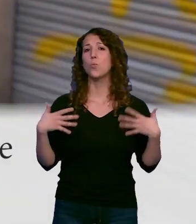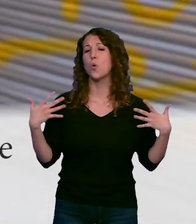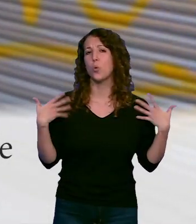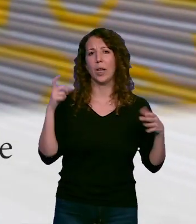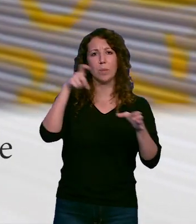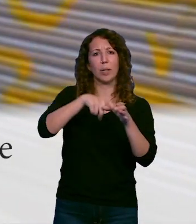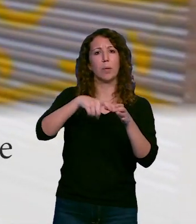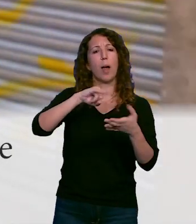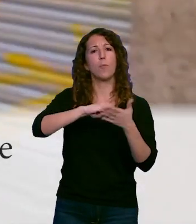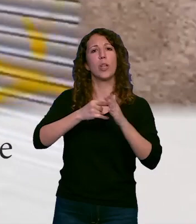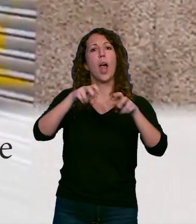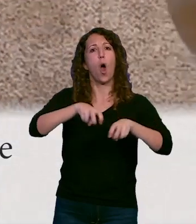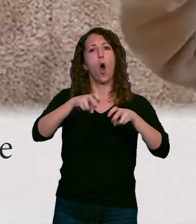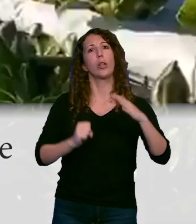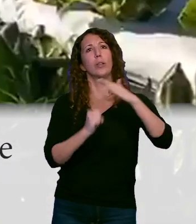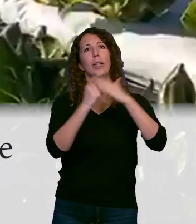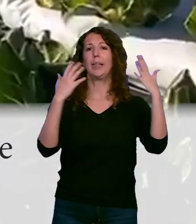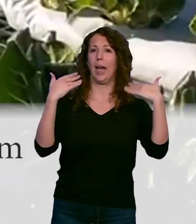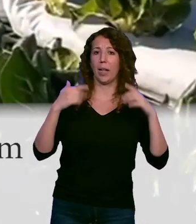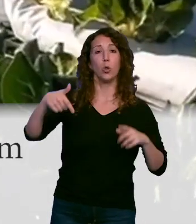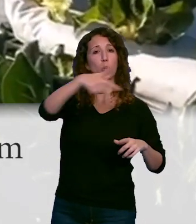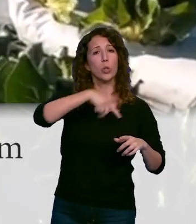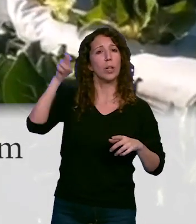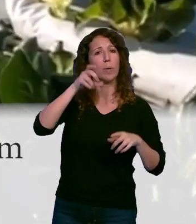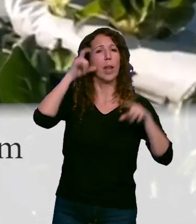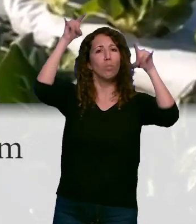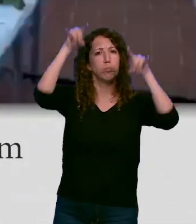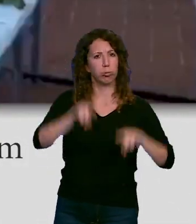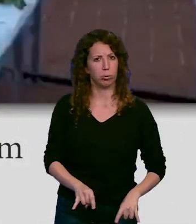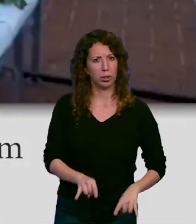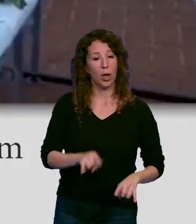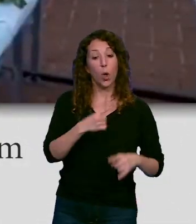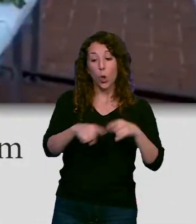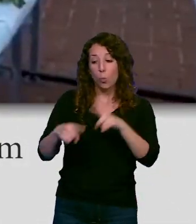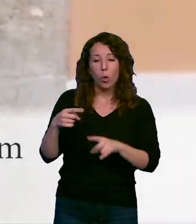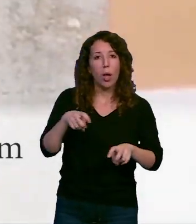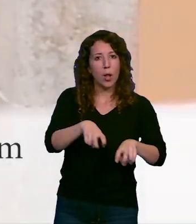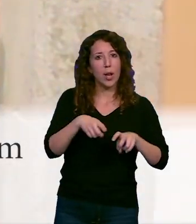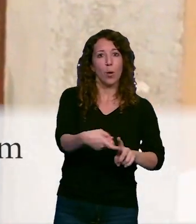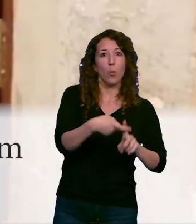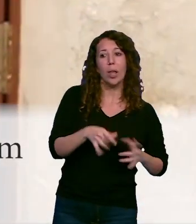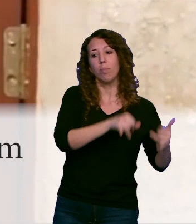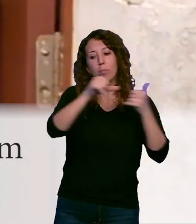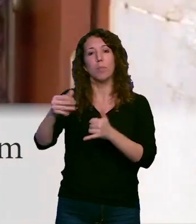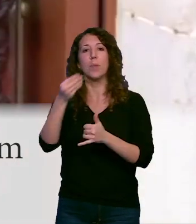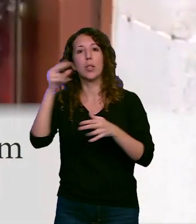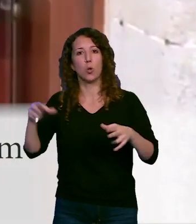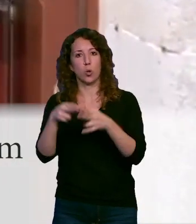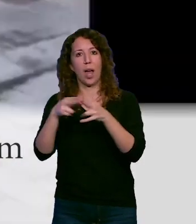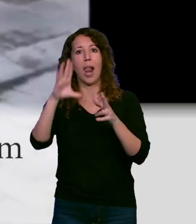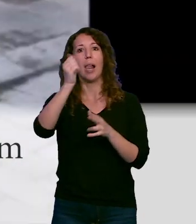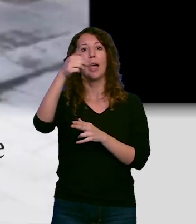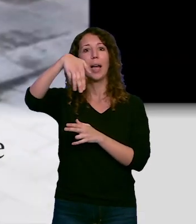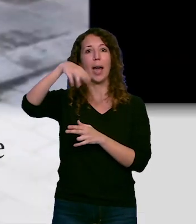Estem molt contents de participar en el projecte d'Hort al Terrat. Nosaltres venim cada dilluns, recollim la collita i la portem al menjador social de Can